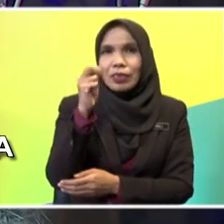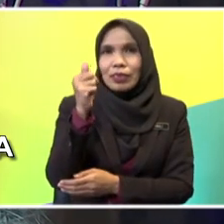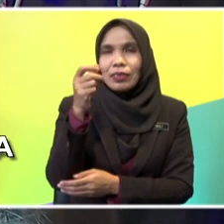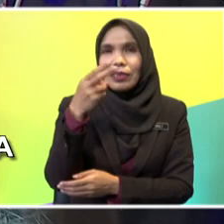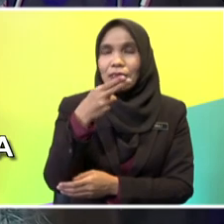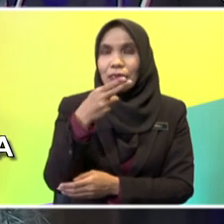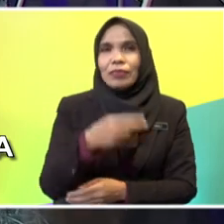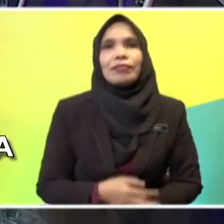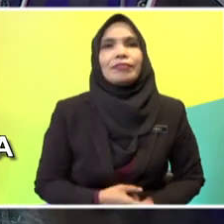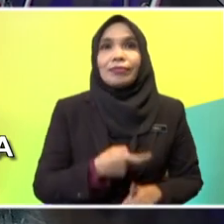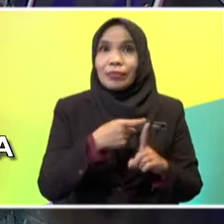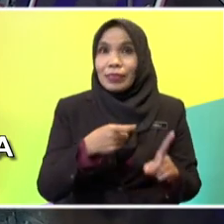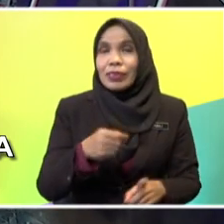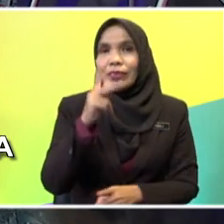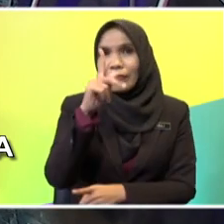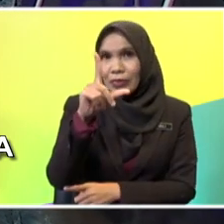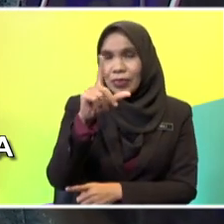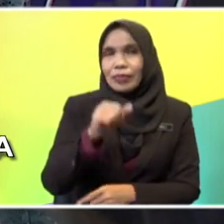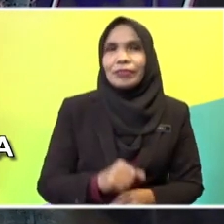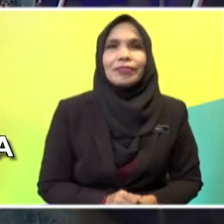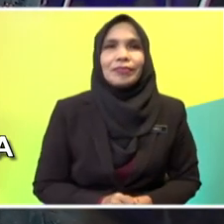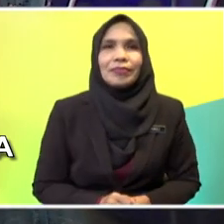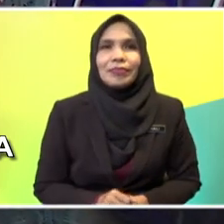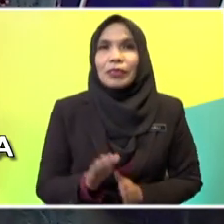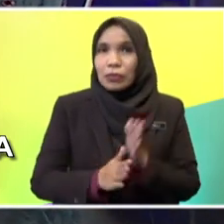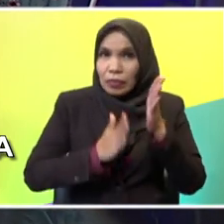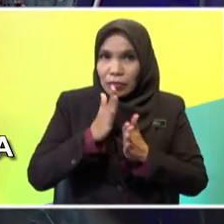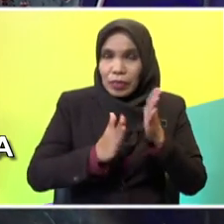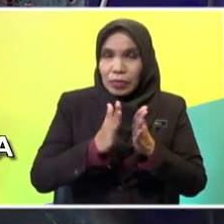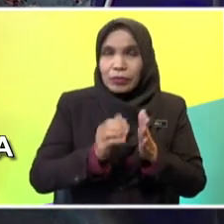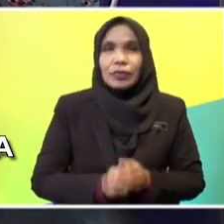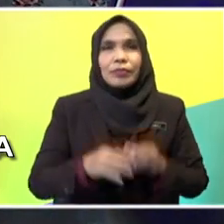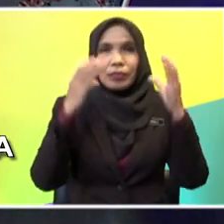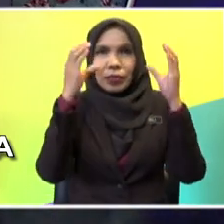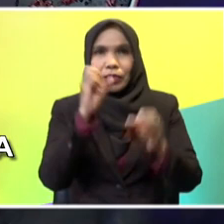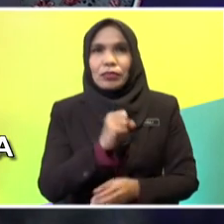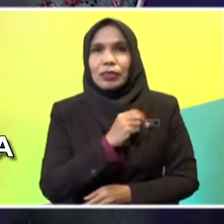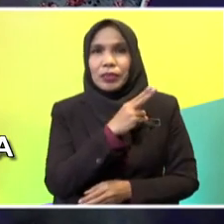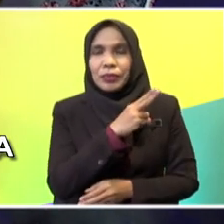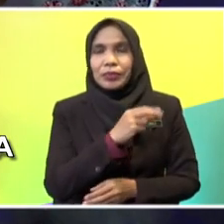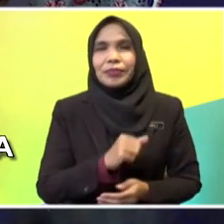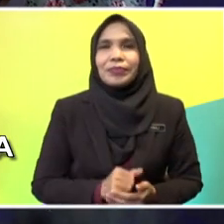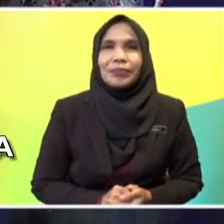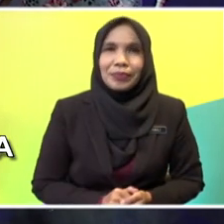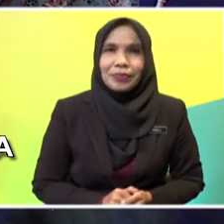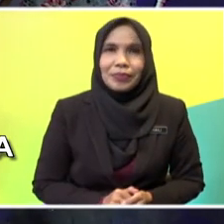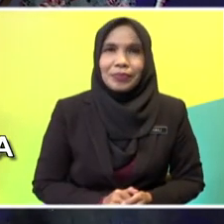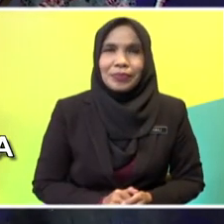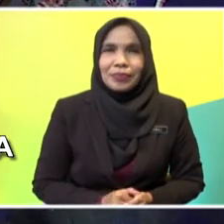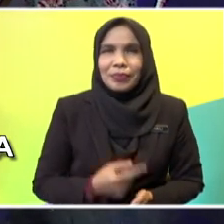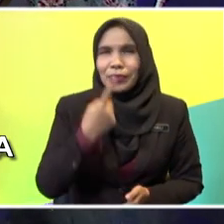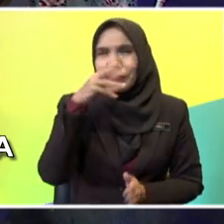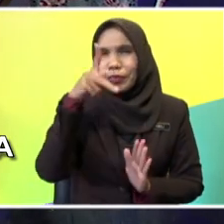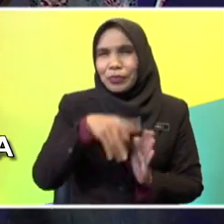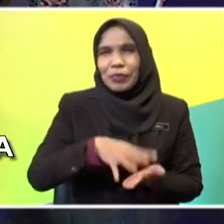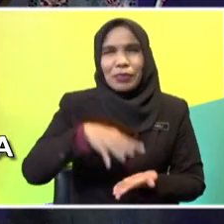Menengah Kebangsaan Danau Kota Kuala Lumpur. Bersama dengan jurubahasa kita hari ini, Cikgu Suhaili Abdul Ghani. Untuk pembelajaran yang